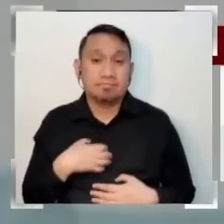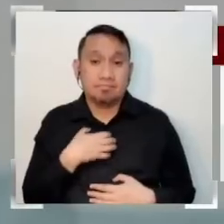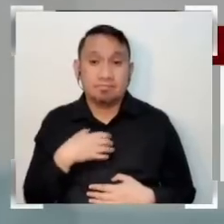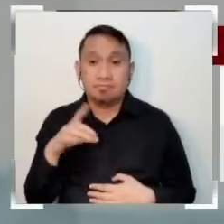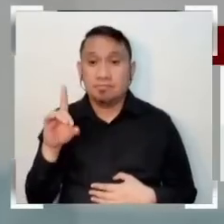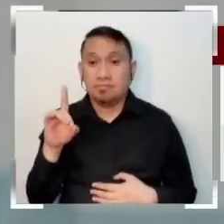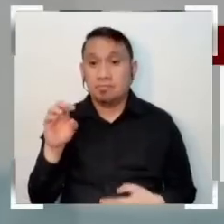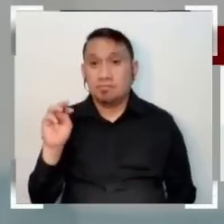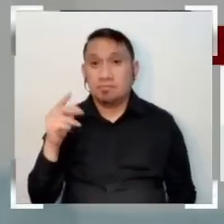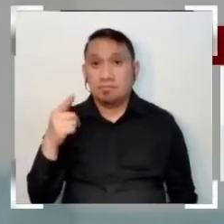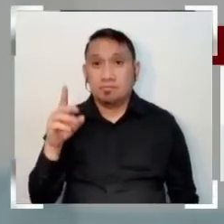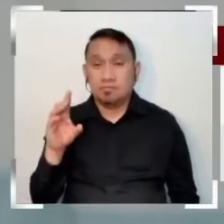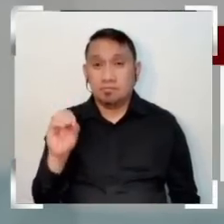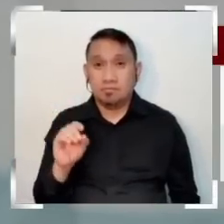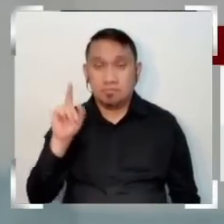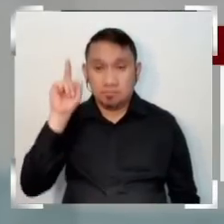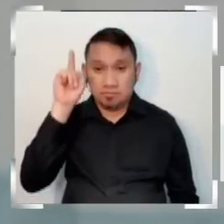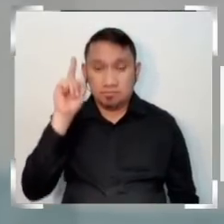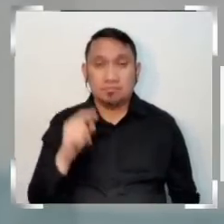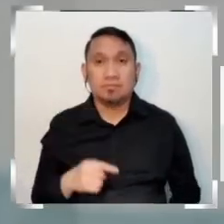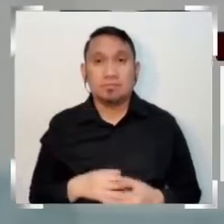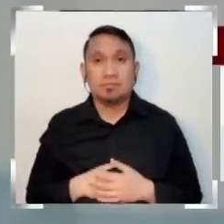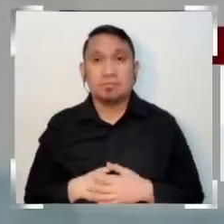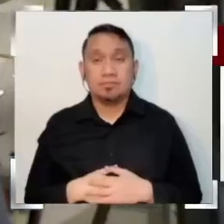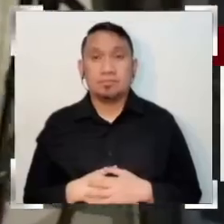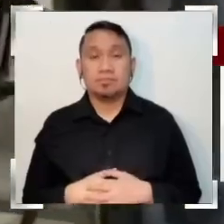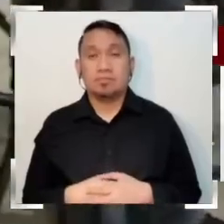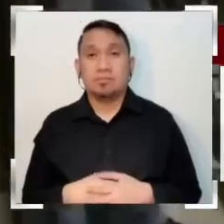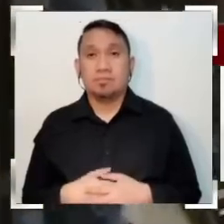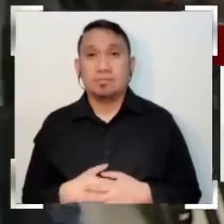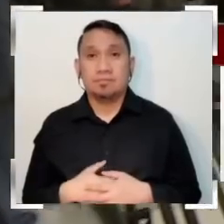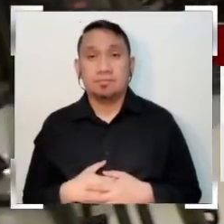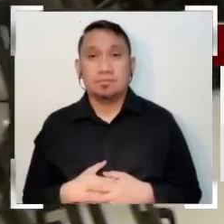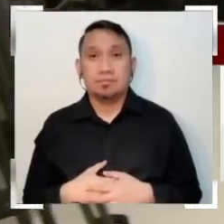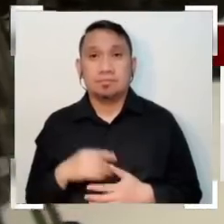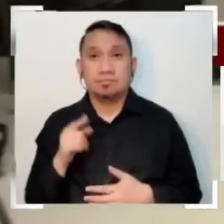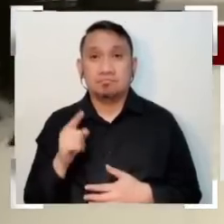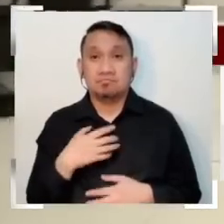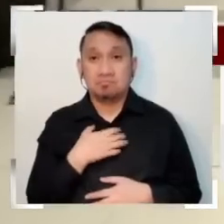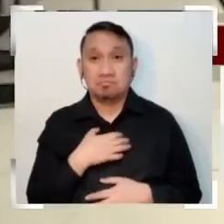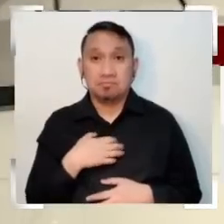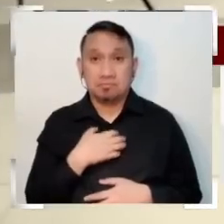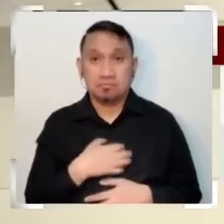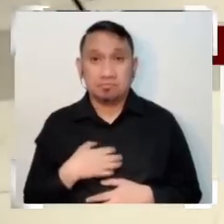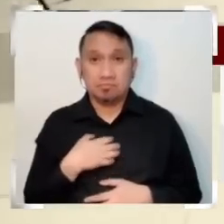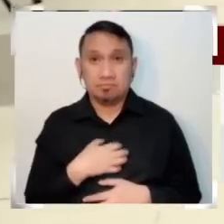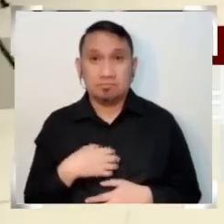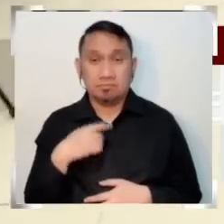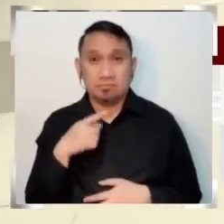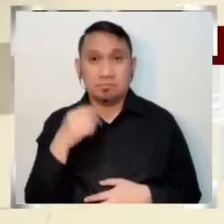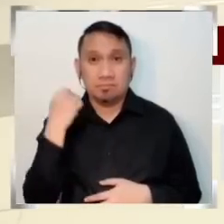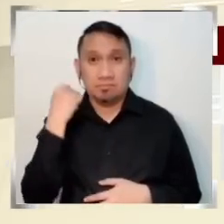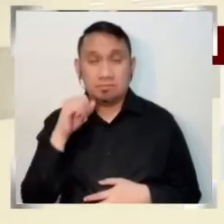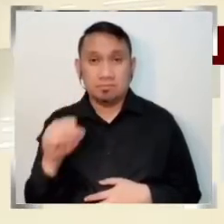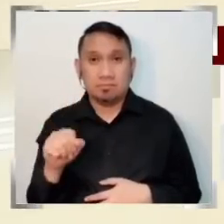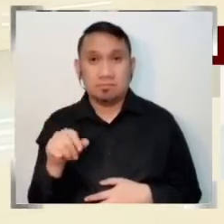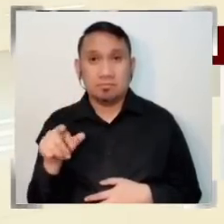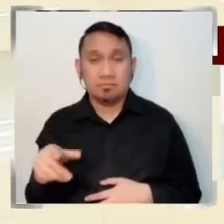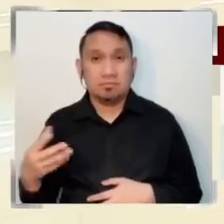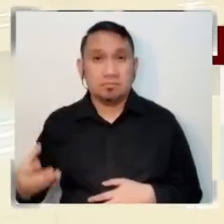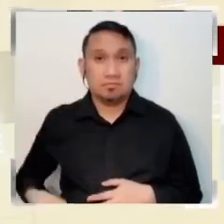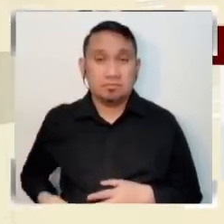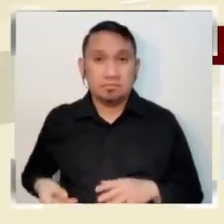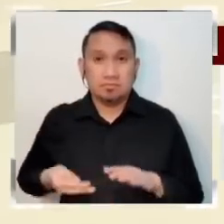dating director ng PNP Drug Enforcement Group o PDEG. Inireklamo ang mga pulis ng paglabag sa Anti-Graft and Corrupt Practices